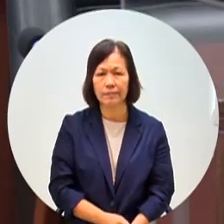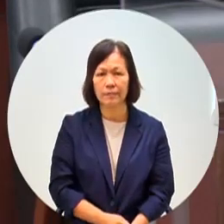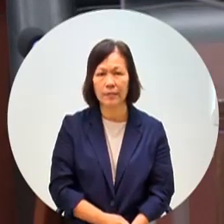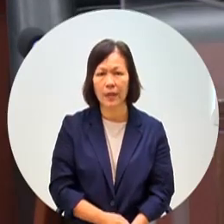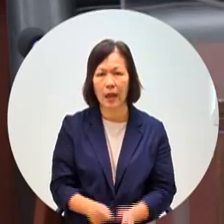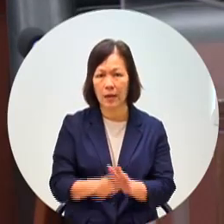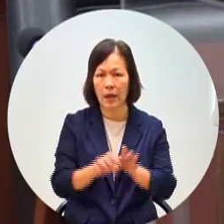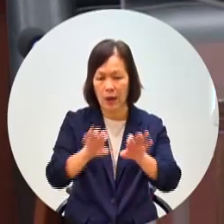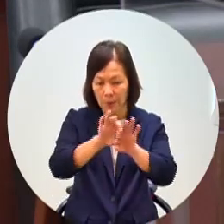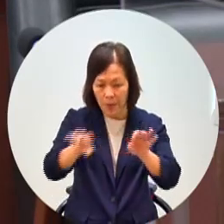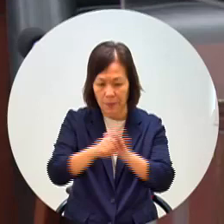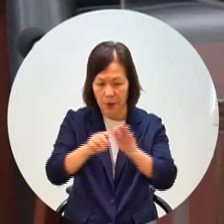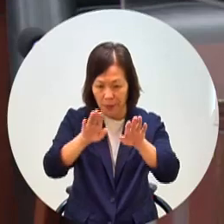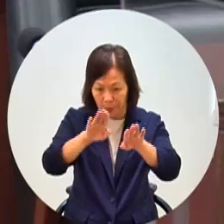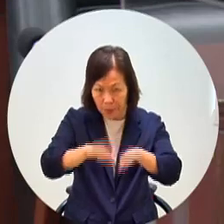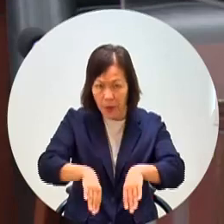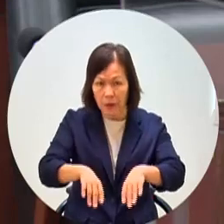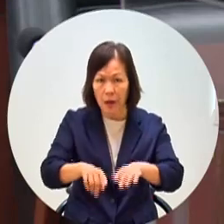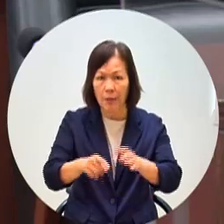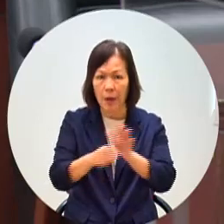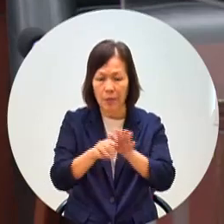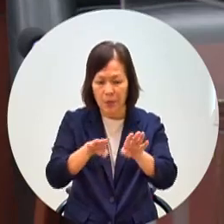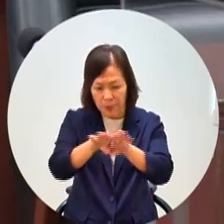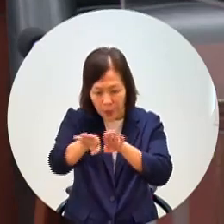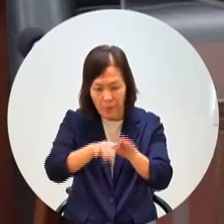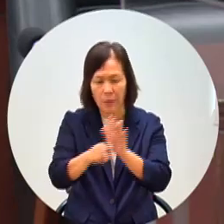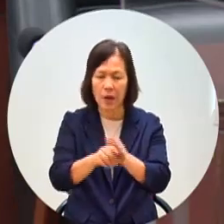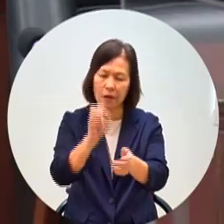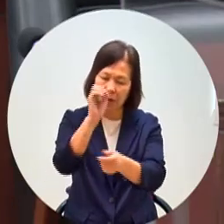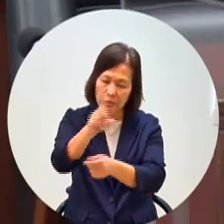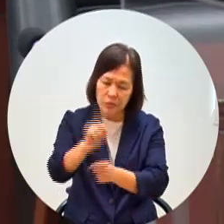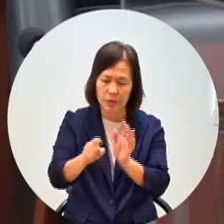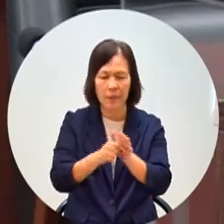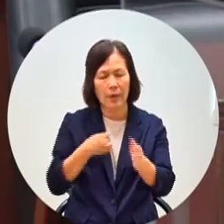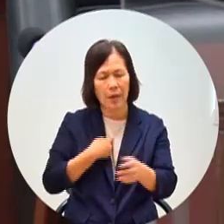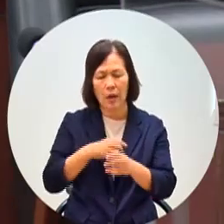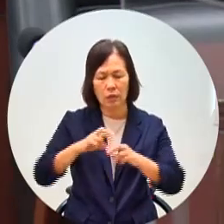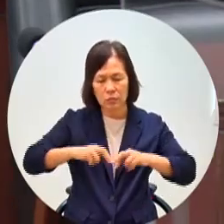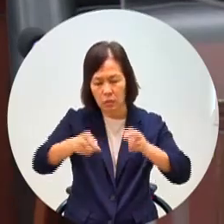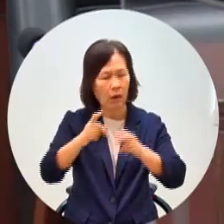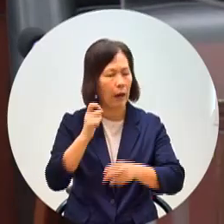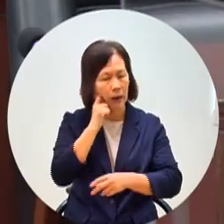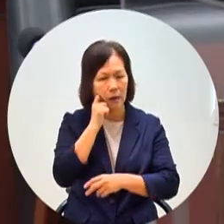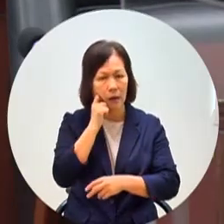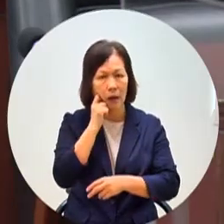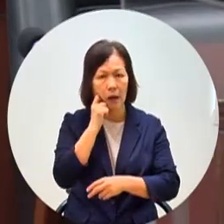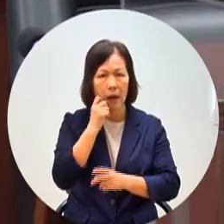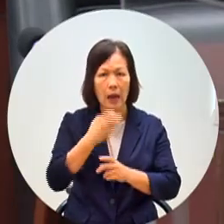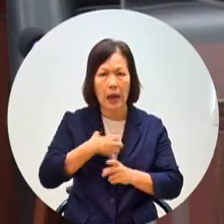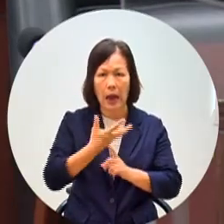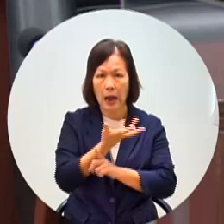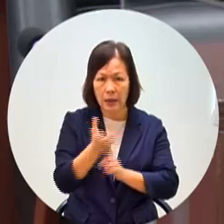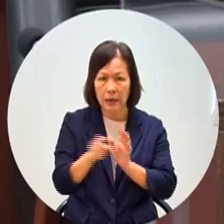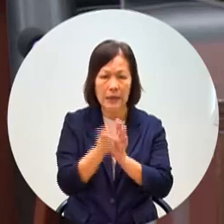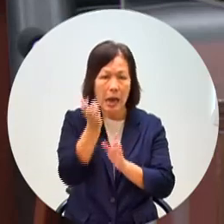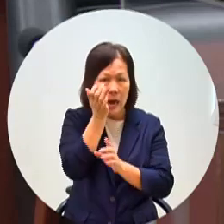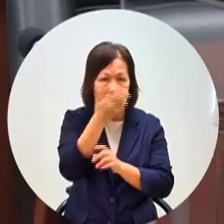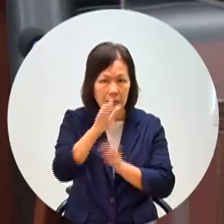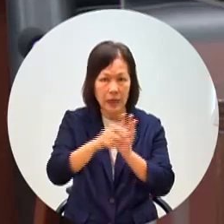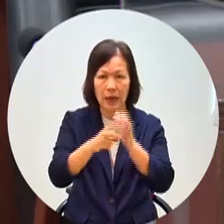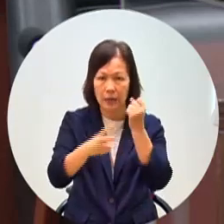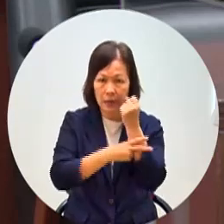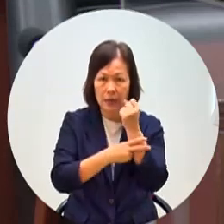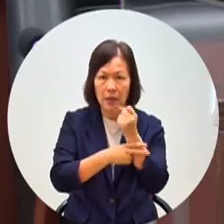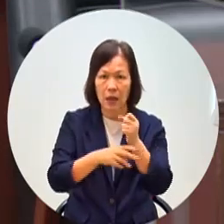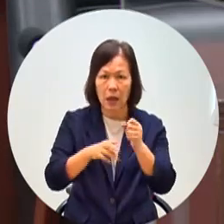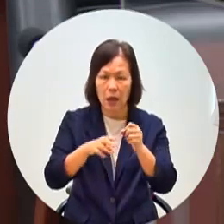管线凹陷龟裂，不知道该讲什么，就是没有办法处理。那我们阿联区冈山里道路龟裂这